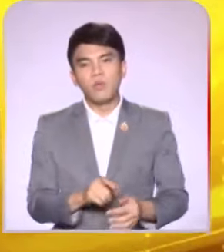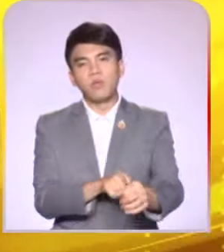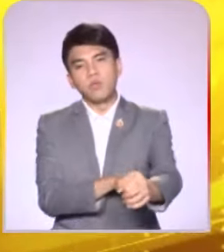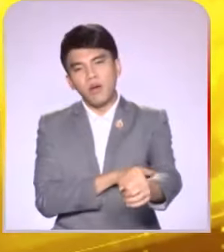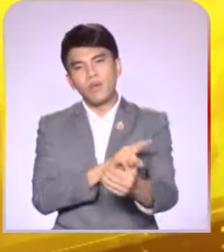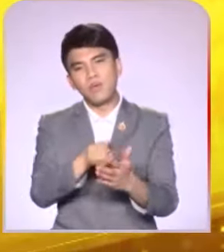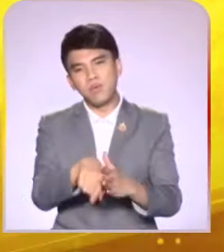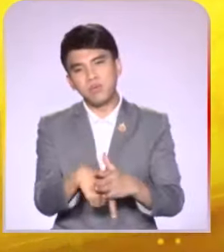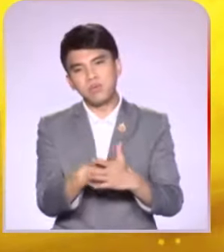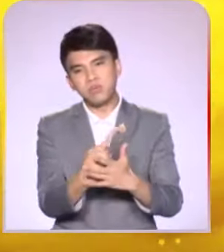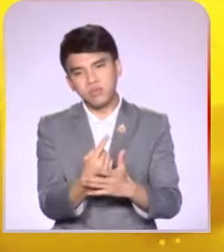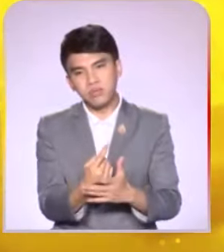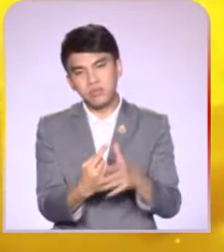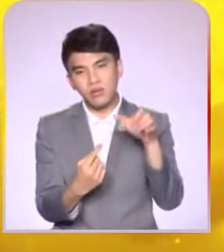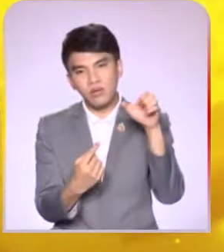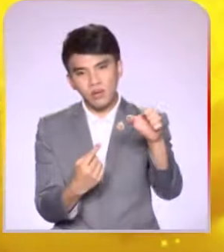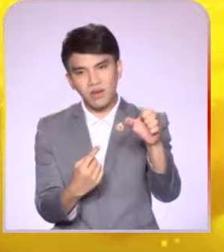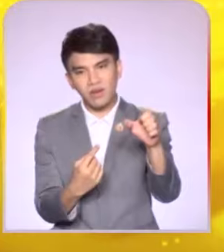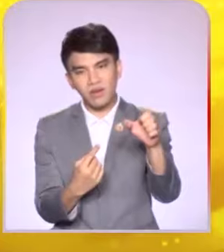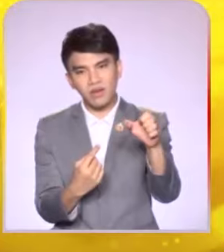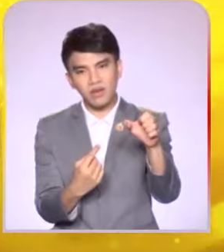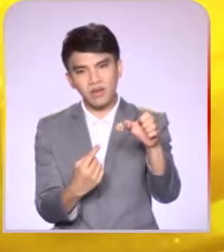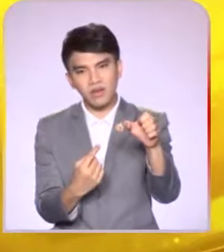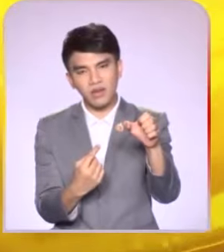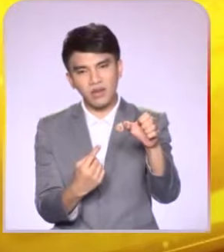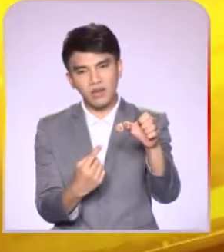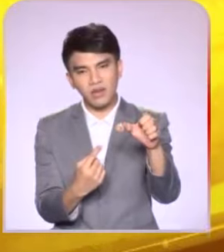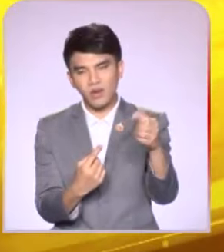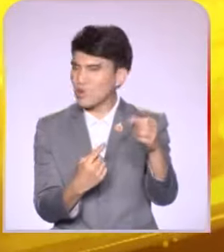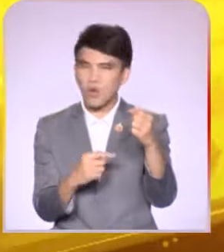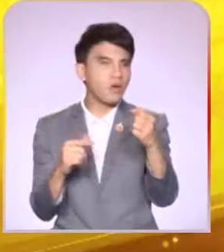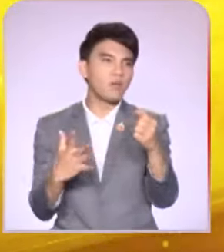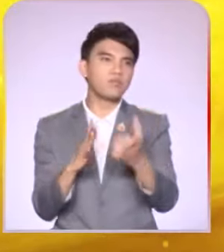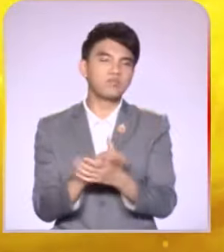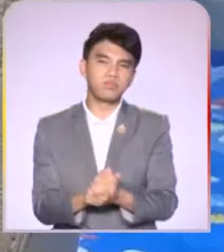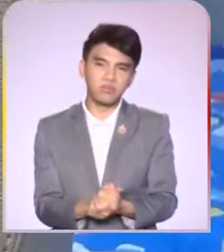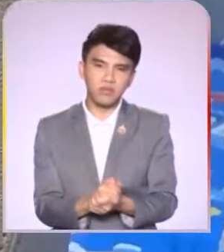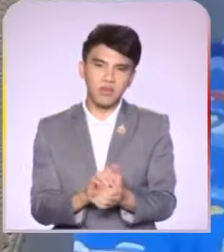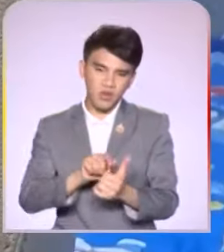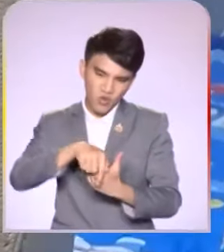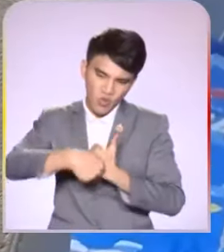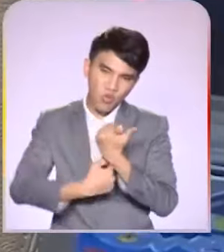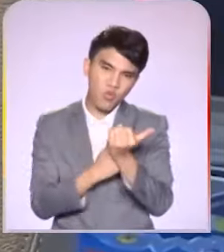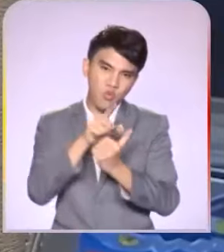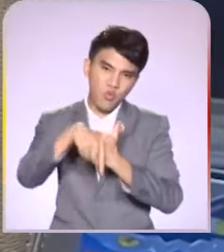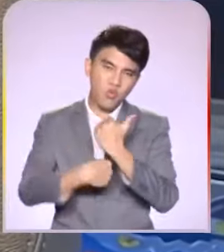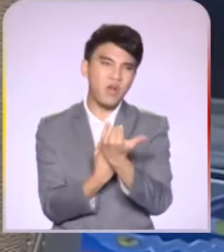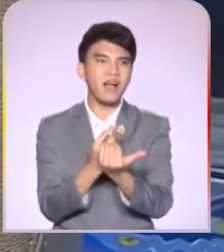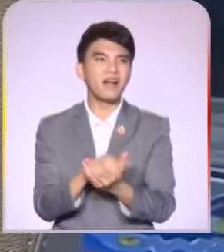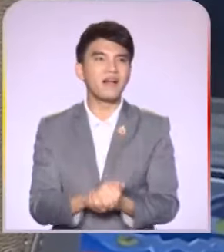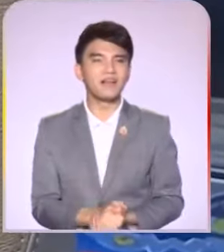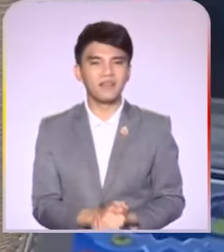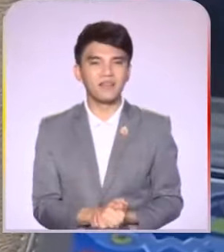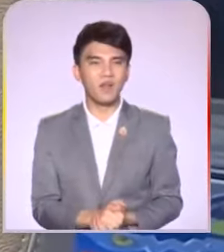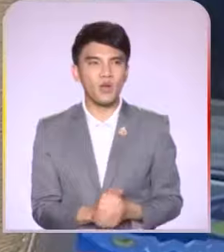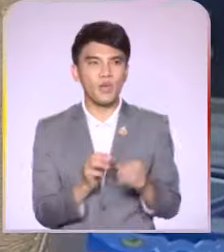ยป้า ป้าจับหัวมันไว้อ่ะ ครับ จับหัวใช่มันหลุดมันไม่ยอมหลุดยิ่งรัดใหญ่เลย นี่จริ